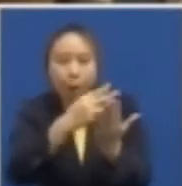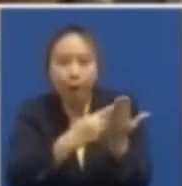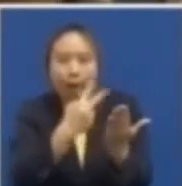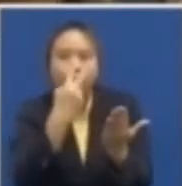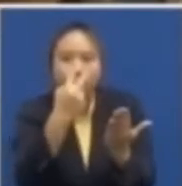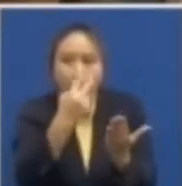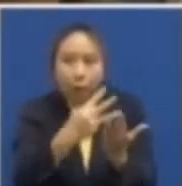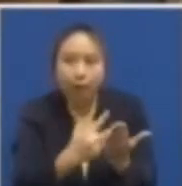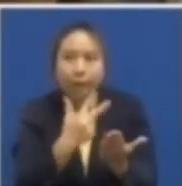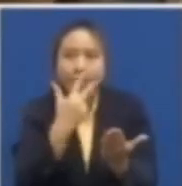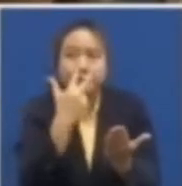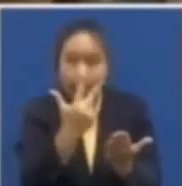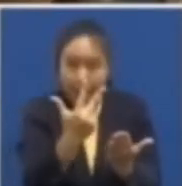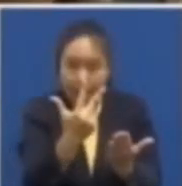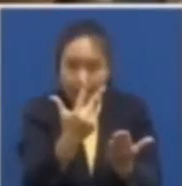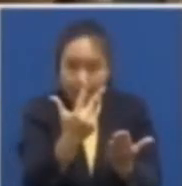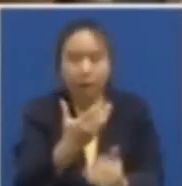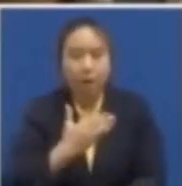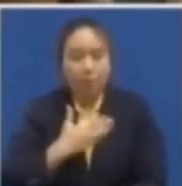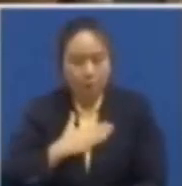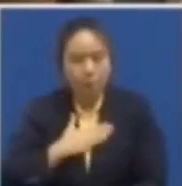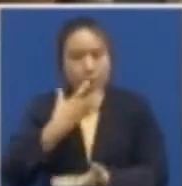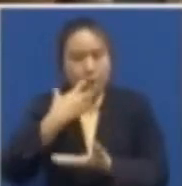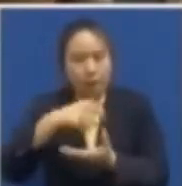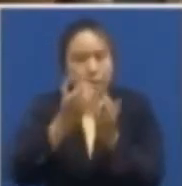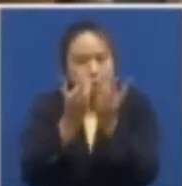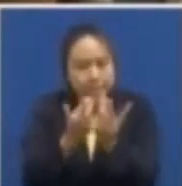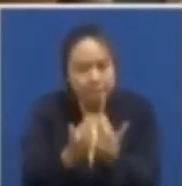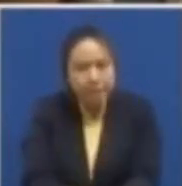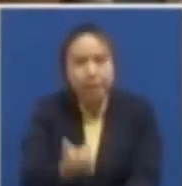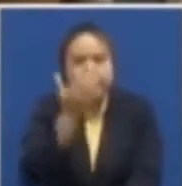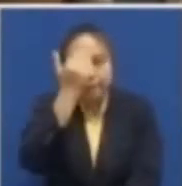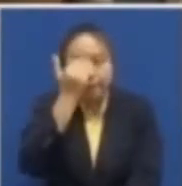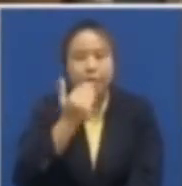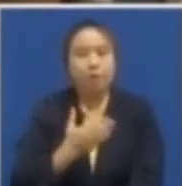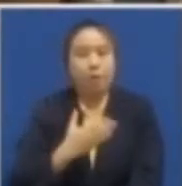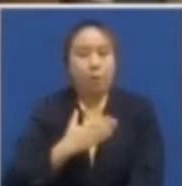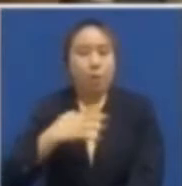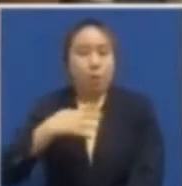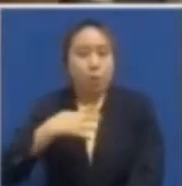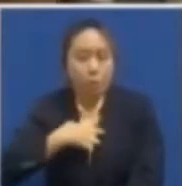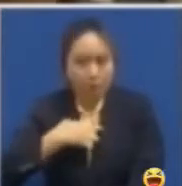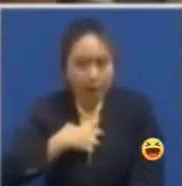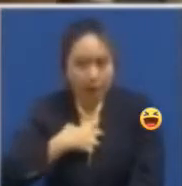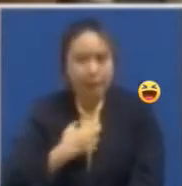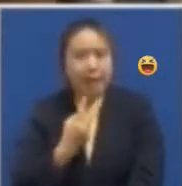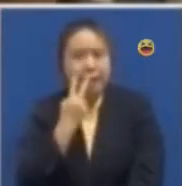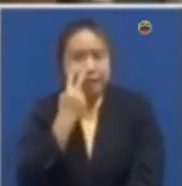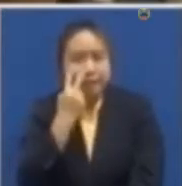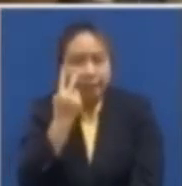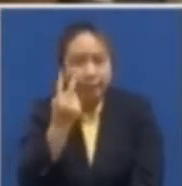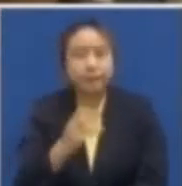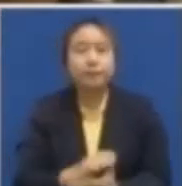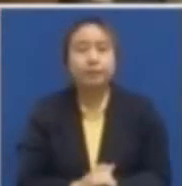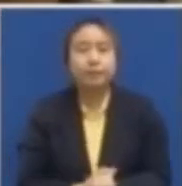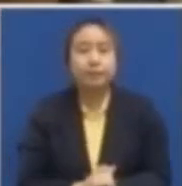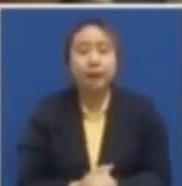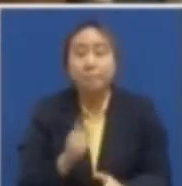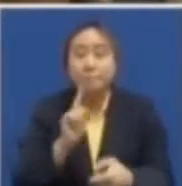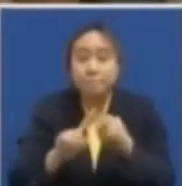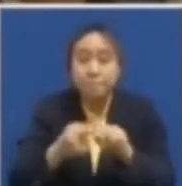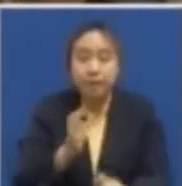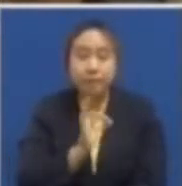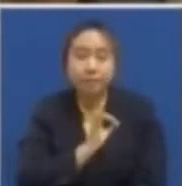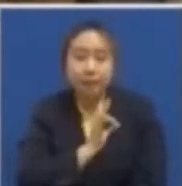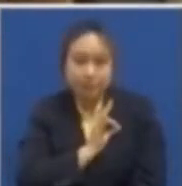3ซึ่งผมต้องกล่าวเรียนรายละเอียดเรื่องนี้ก็เพราะว่าต้องการจะชี้ผลให้เห็นว่าการที่เพื่อนสมาชิกได้ก